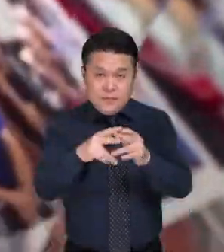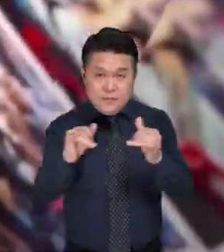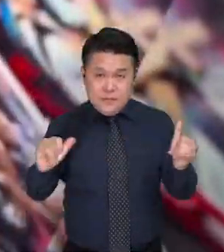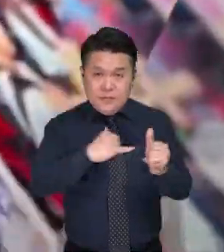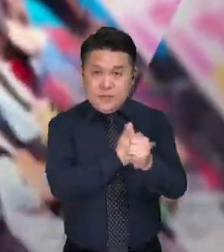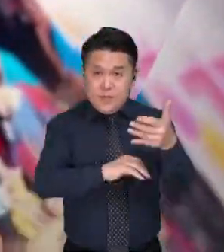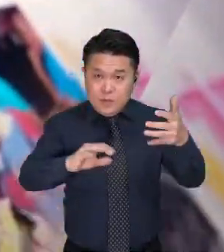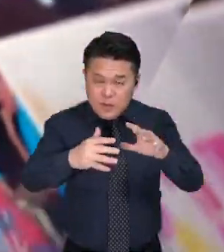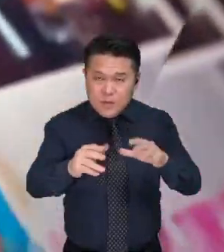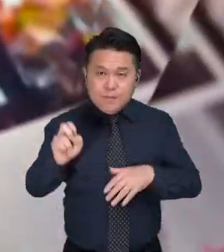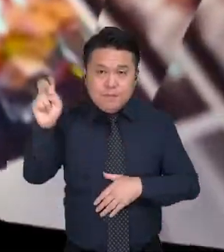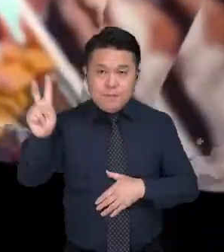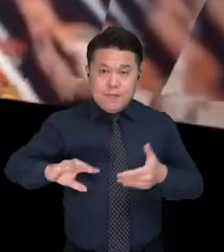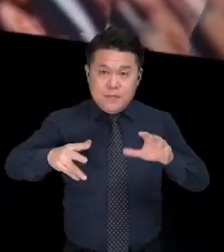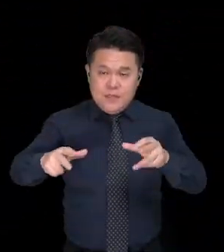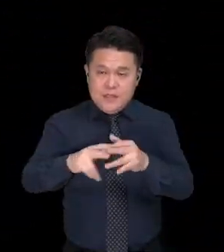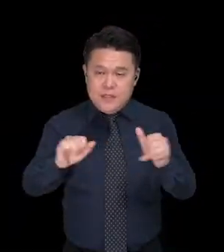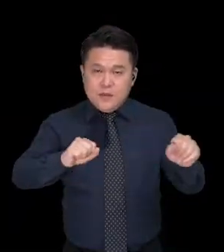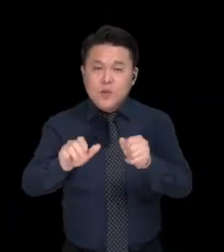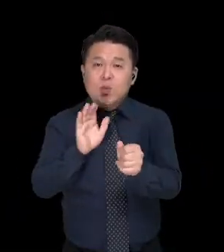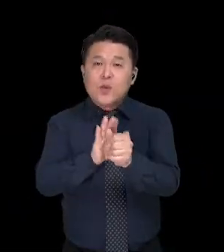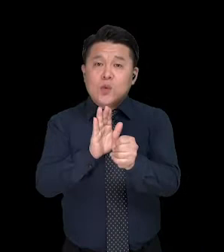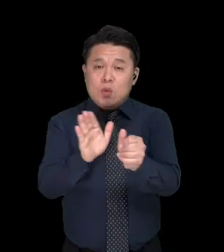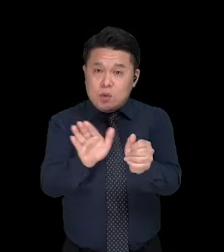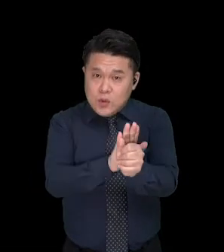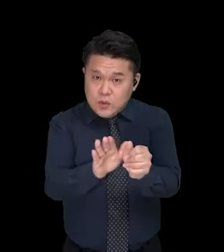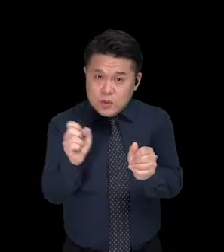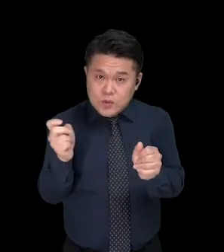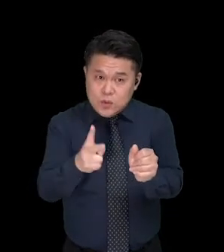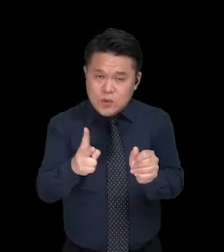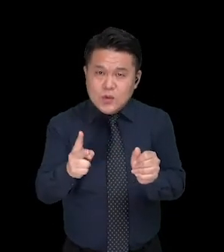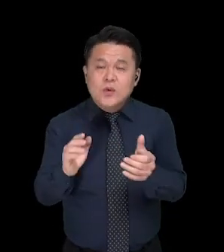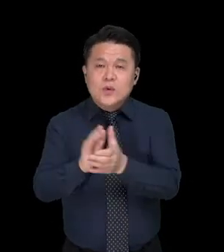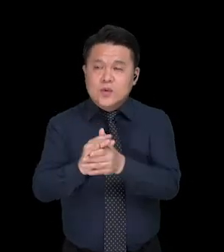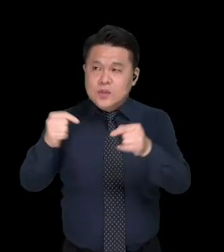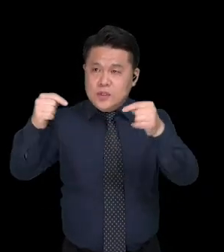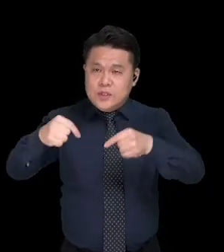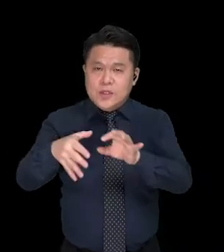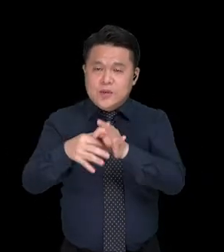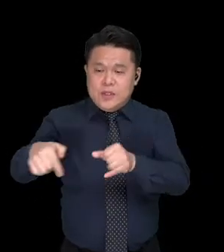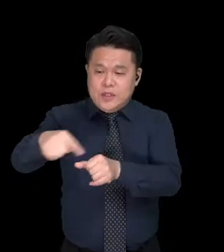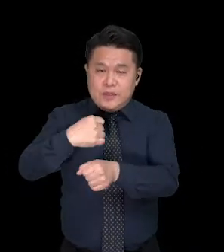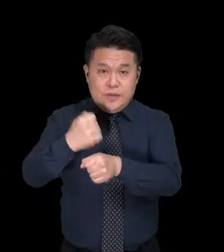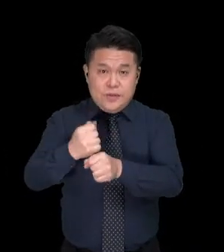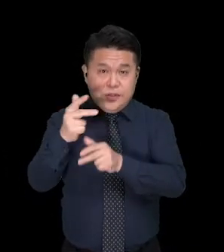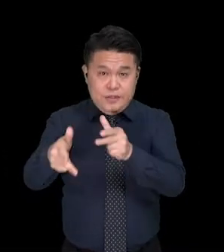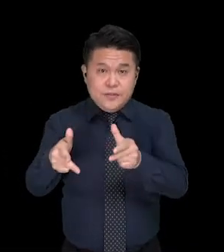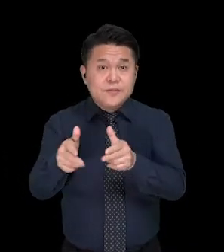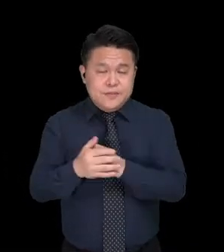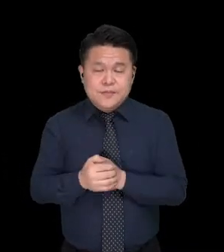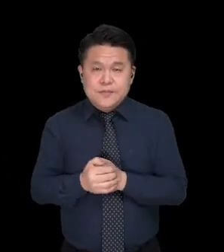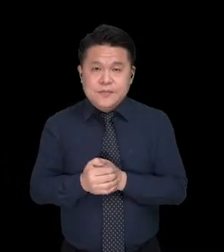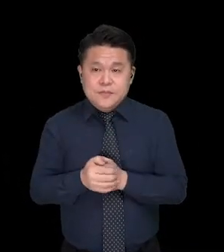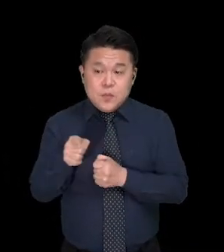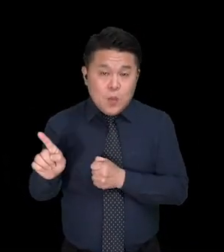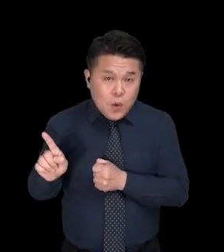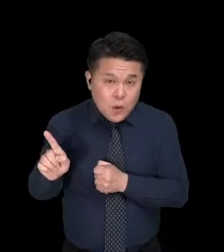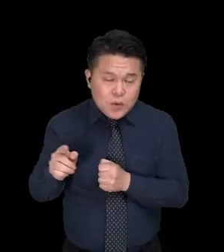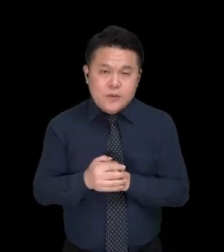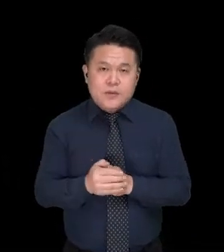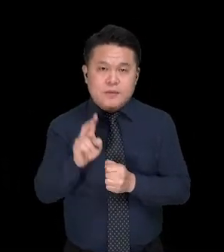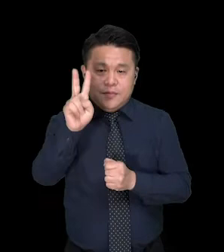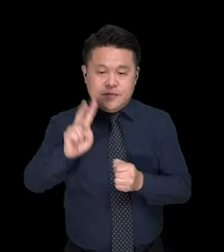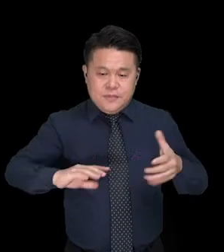한국장애인 인권포럼은 베트남의 장애인 활동 지원 서비스와 동료 상담 기반 구축 사업을 진행하였습니다. 이 사업은